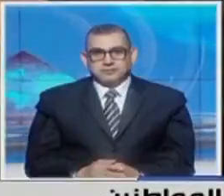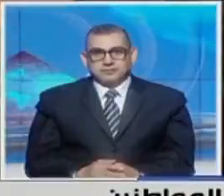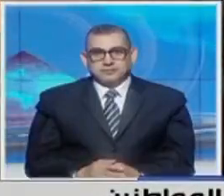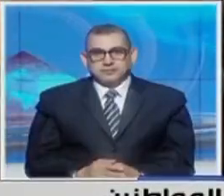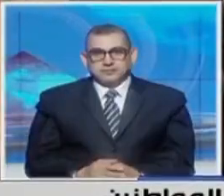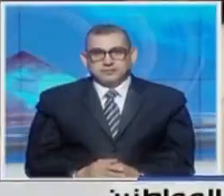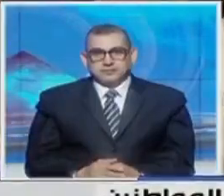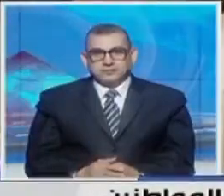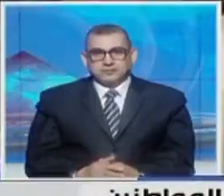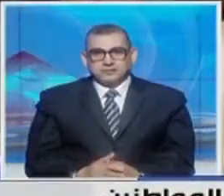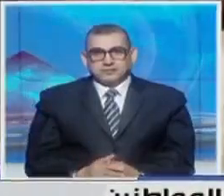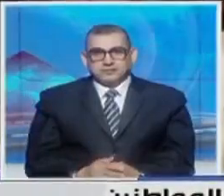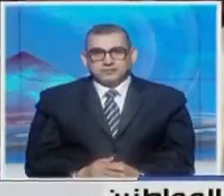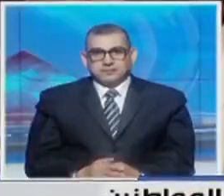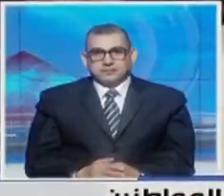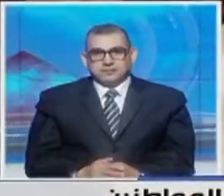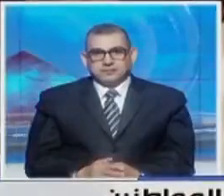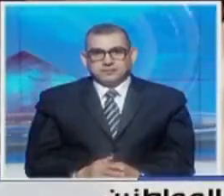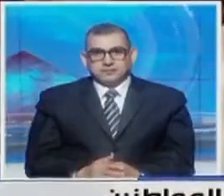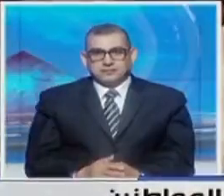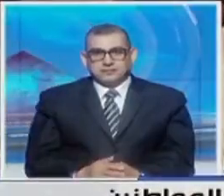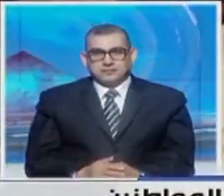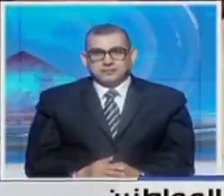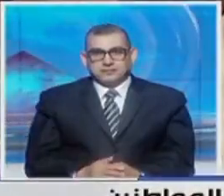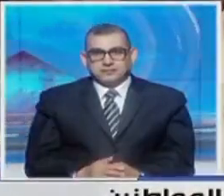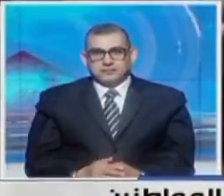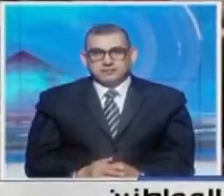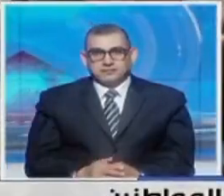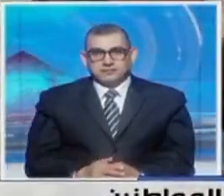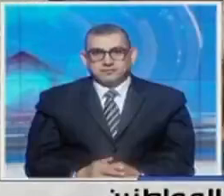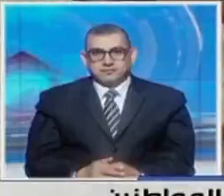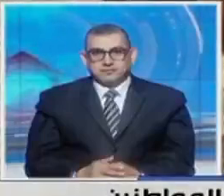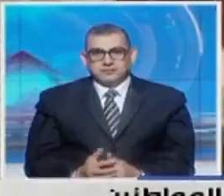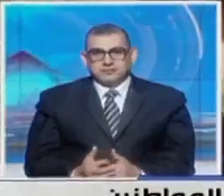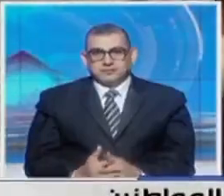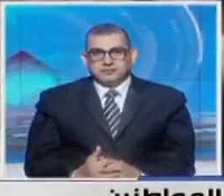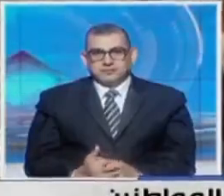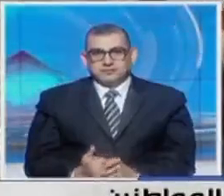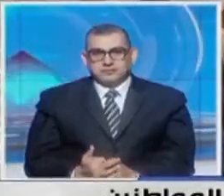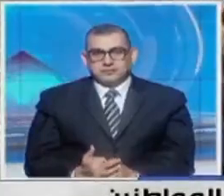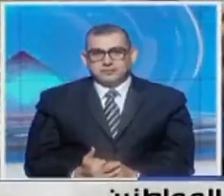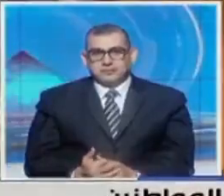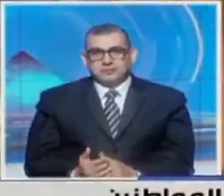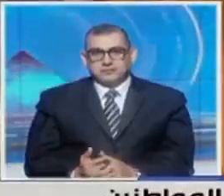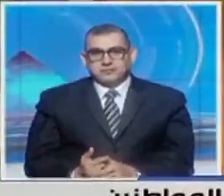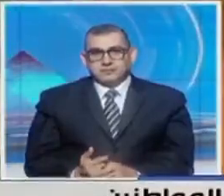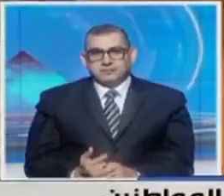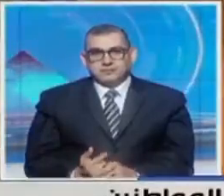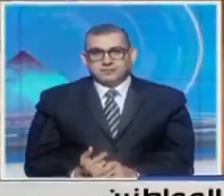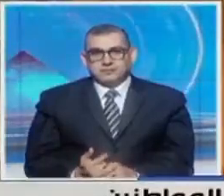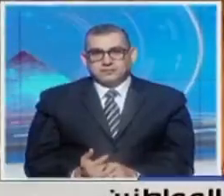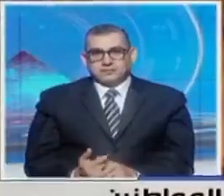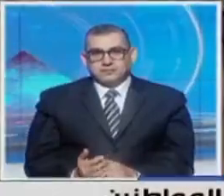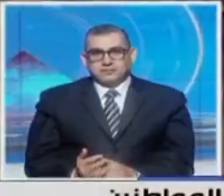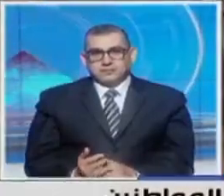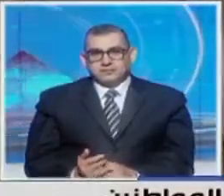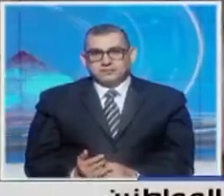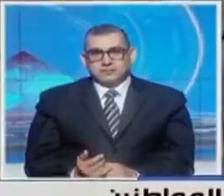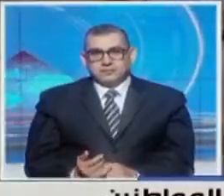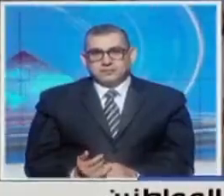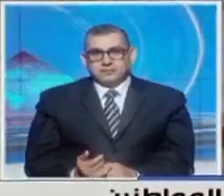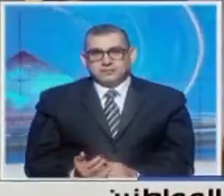أنا أديلك عينيا وأدي المسؤولية، وشرطة شعب إحنا إيدنا واحدة على الغريب. في